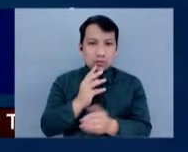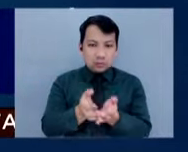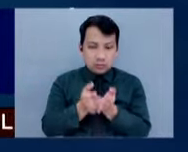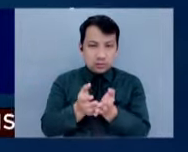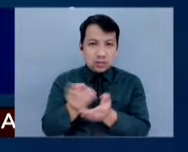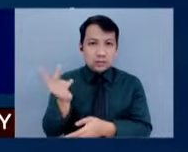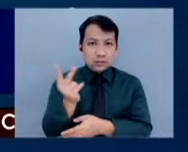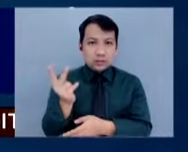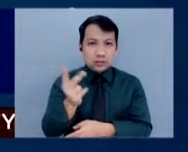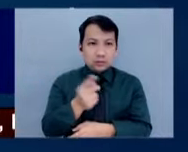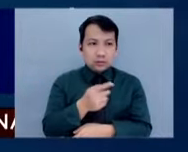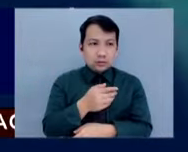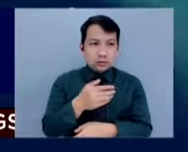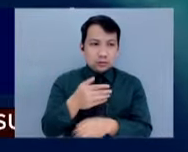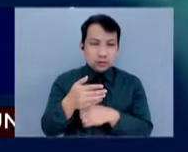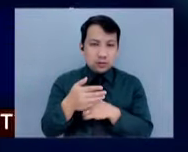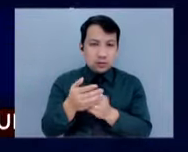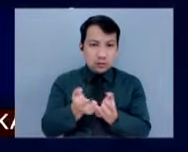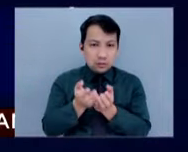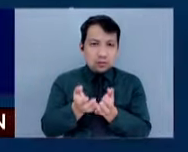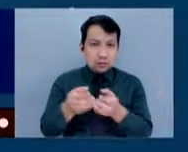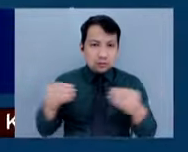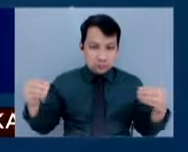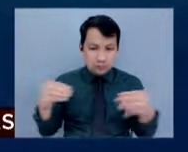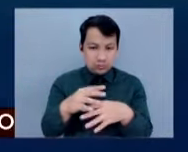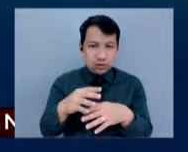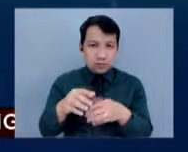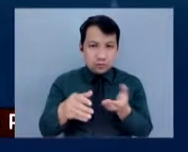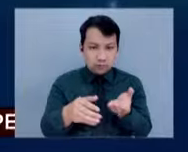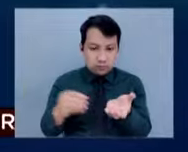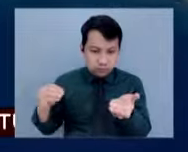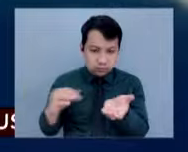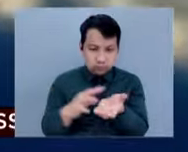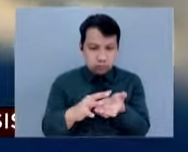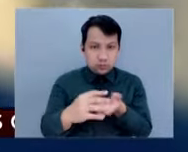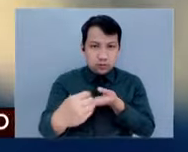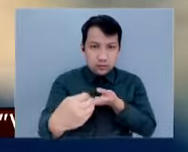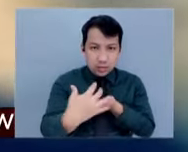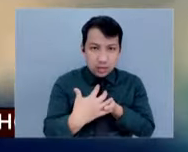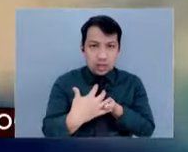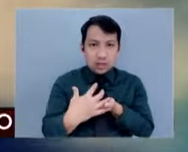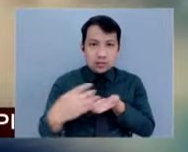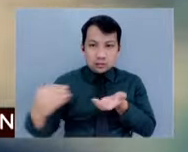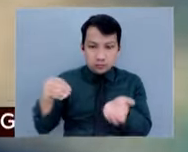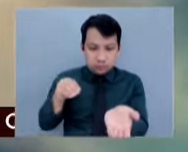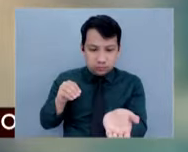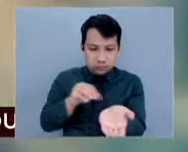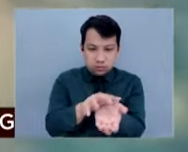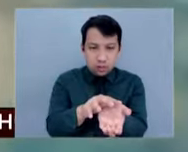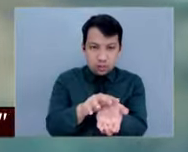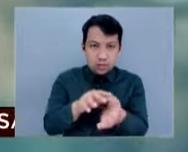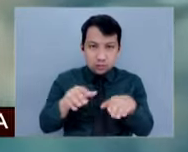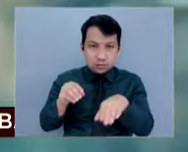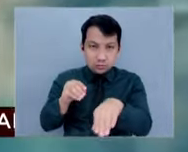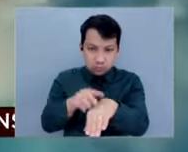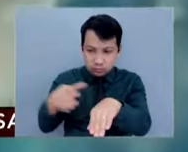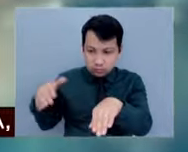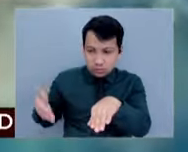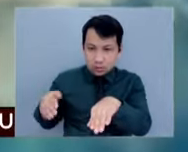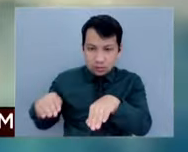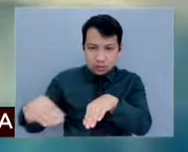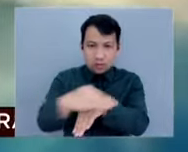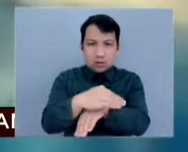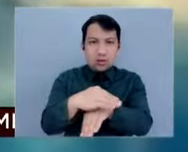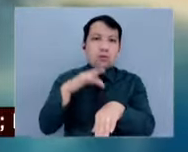ng China ang UM4. Pinunterya ang harap, gilid at likod ng ating resupply boat. Bugbog sarado